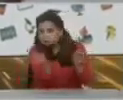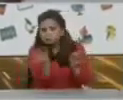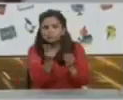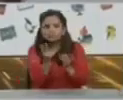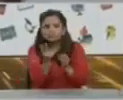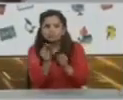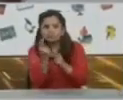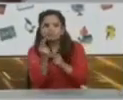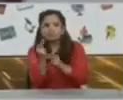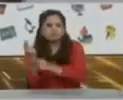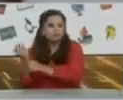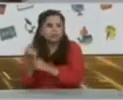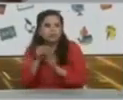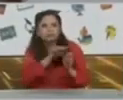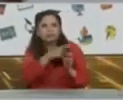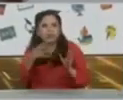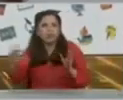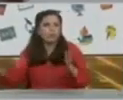आपका बच्चा